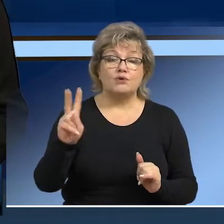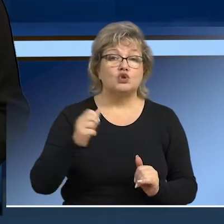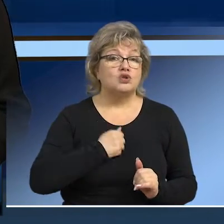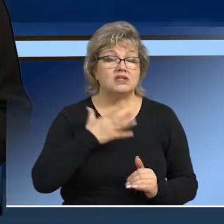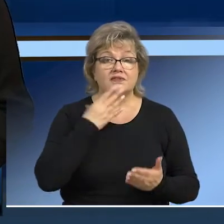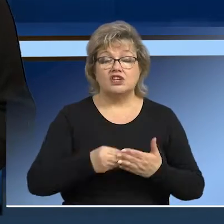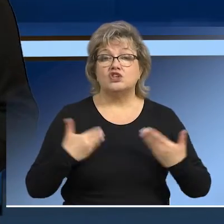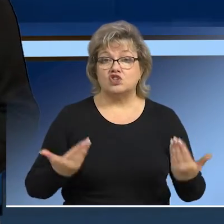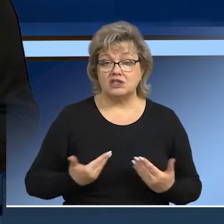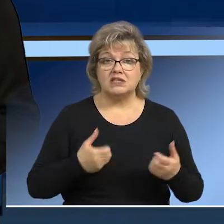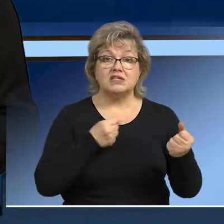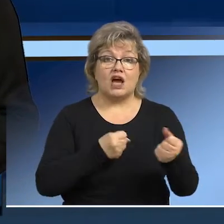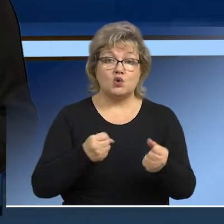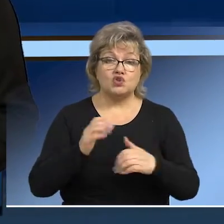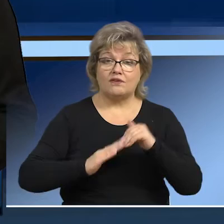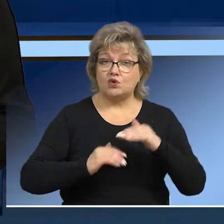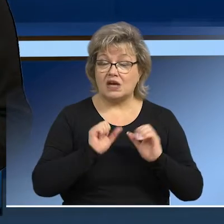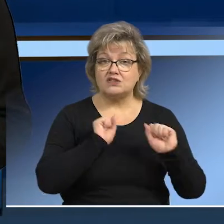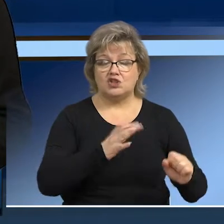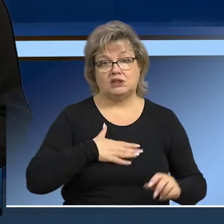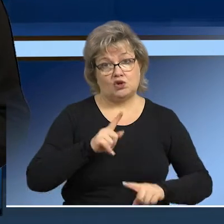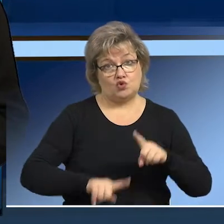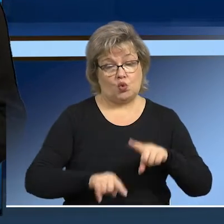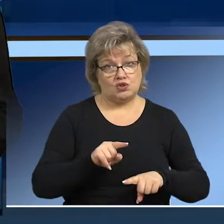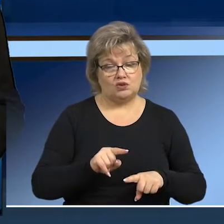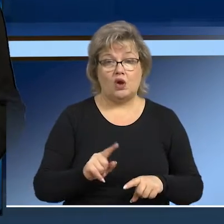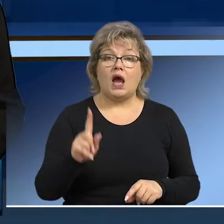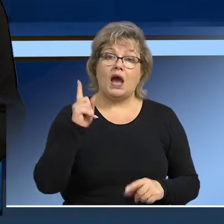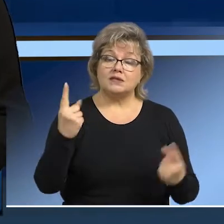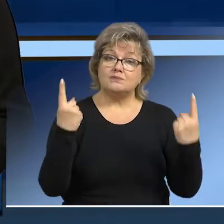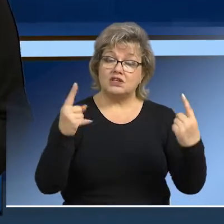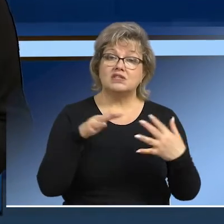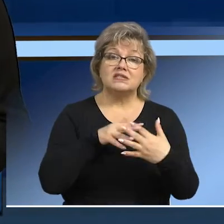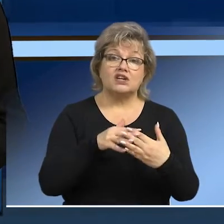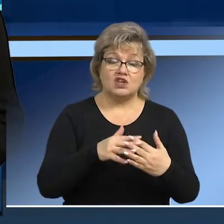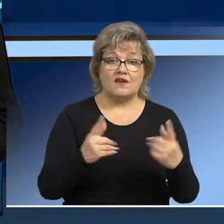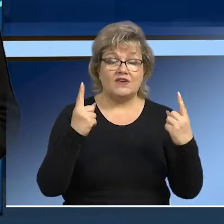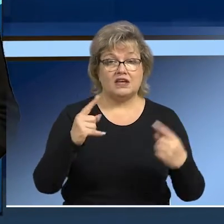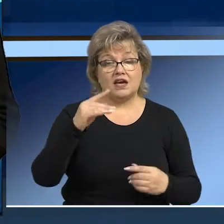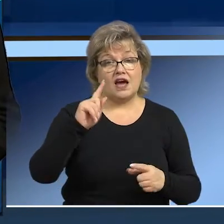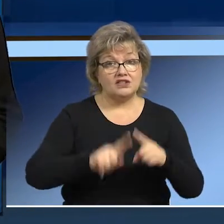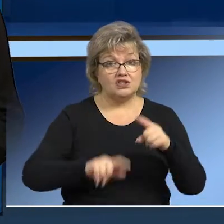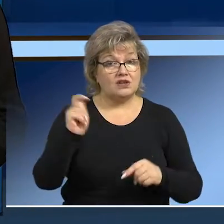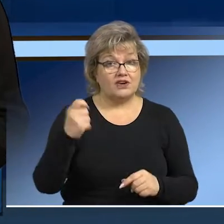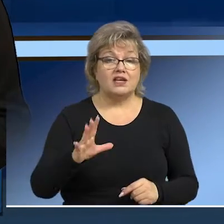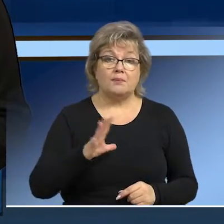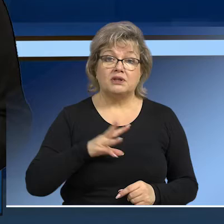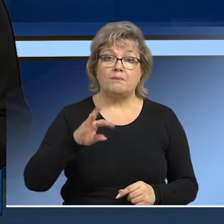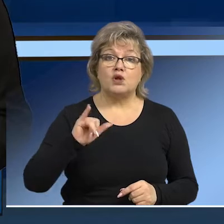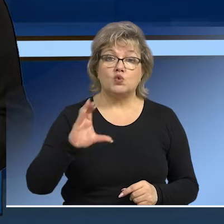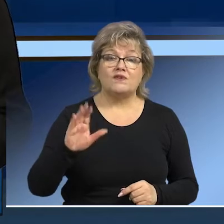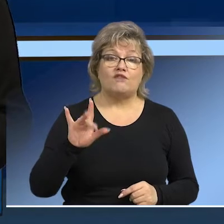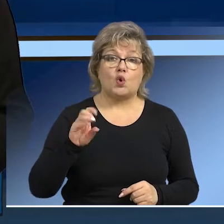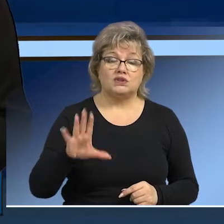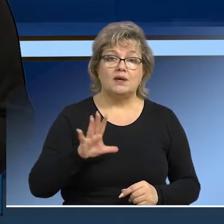кто, не щадя своих жизней, с оружием в руках, защищал нашу Родину. Одним из значимых сражений в истории Великой Отечественной войны был